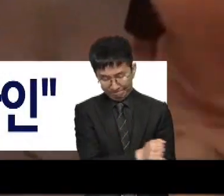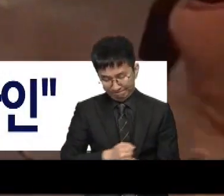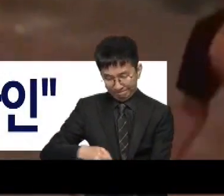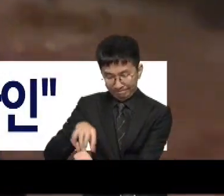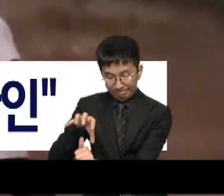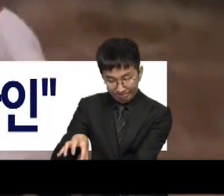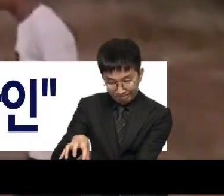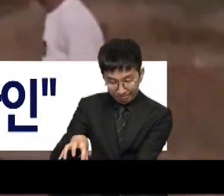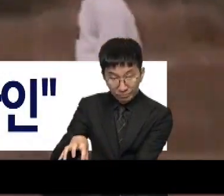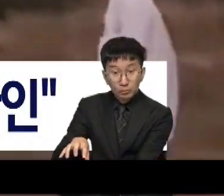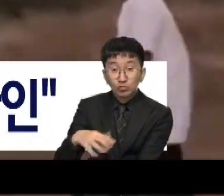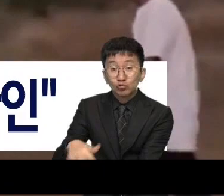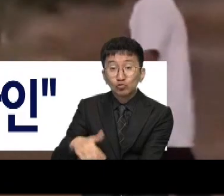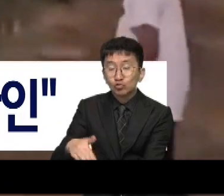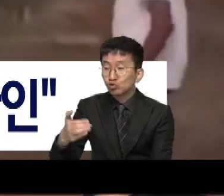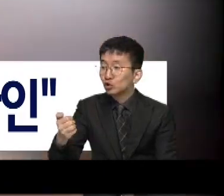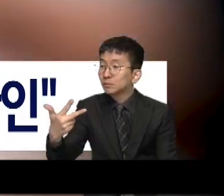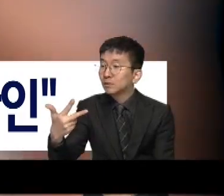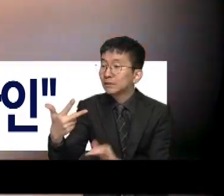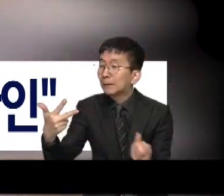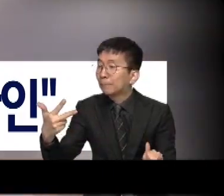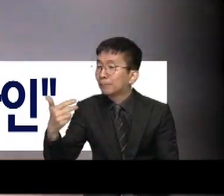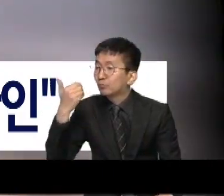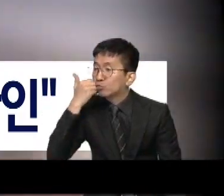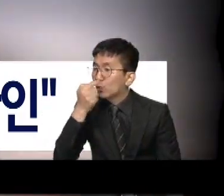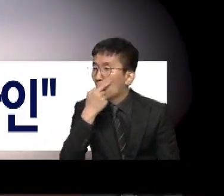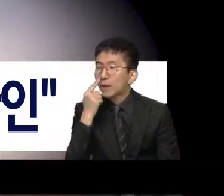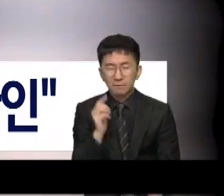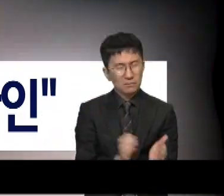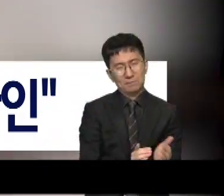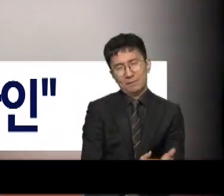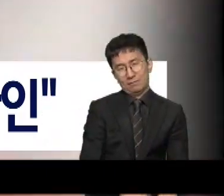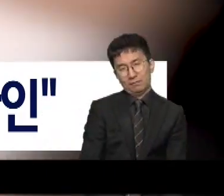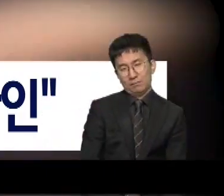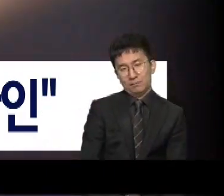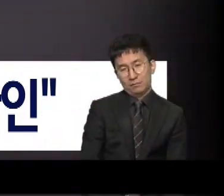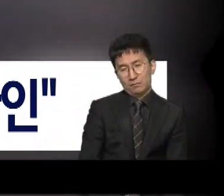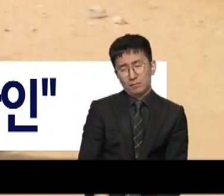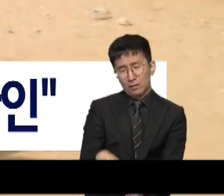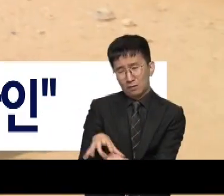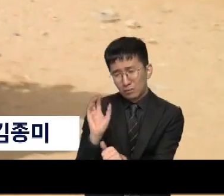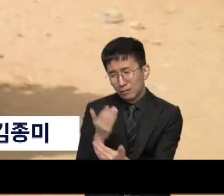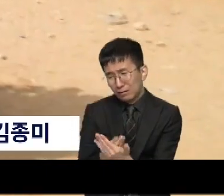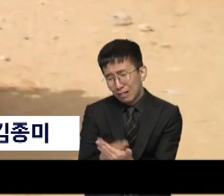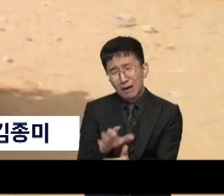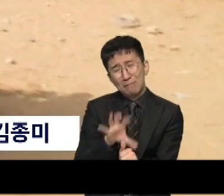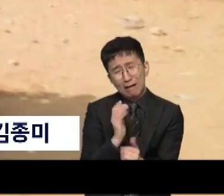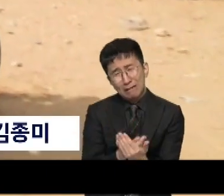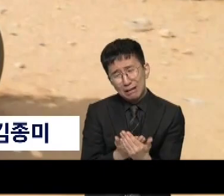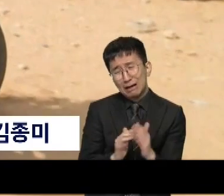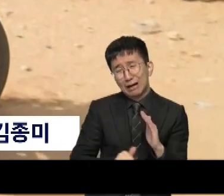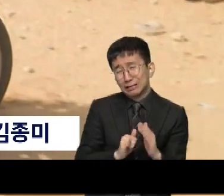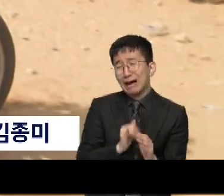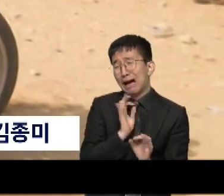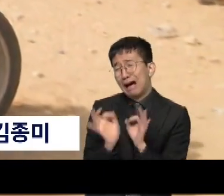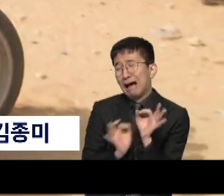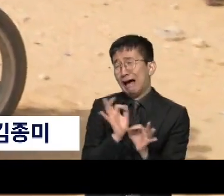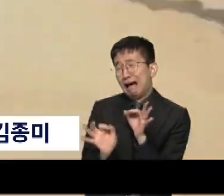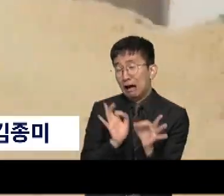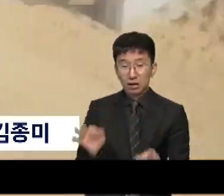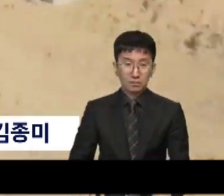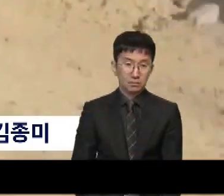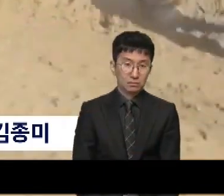가운데 97명의 신원을 확인했다고 밝혔습니다. 제발 풀어달라는 납치자 가족들의 절규가 메아리 치는